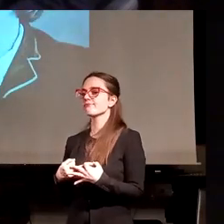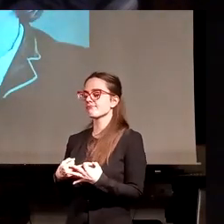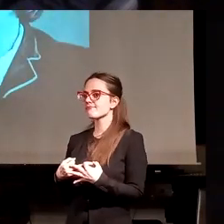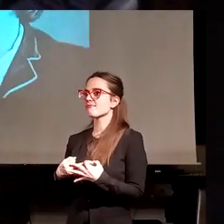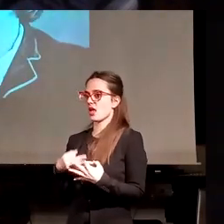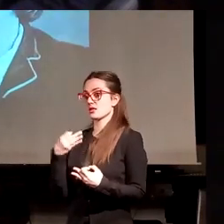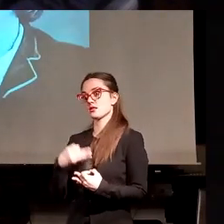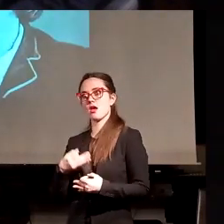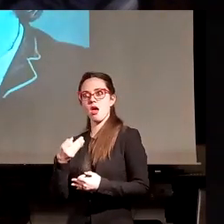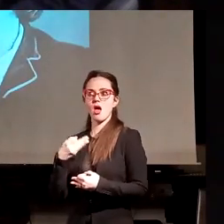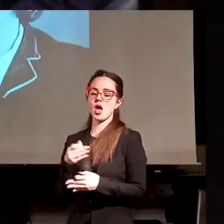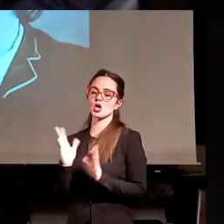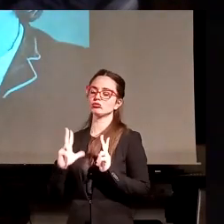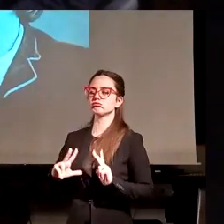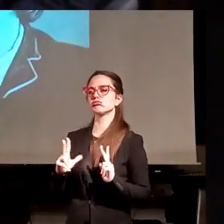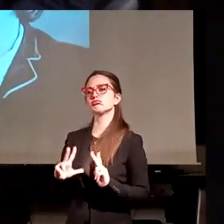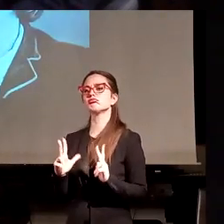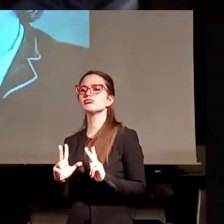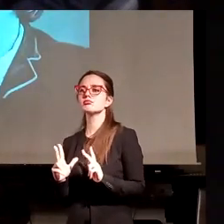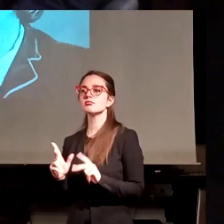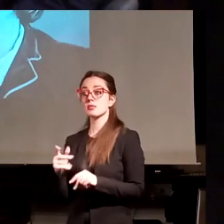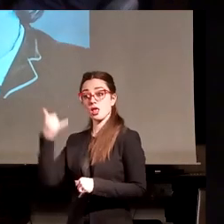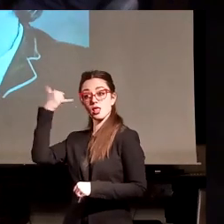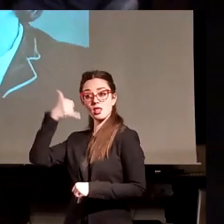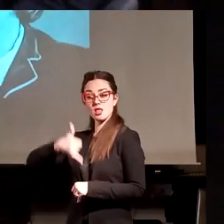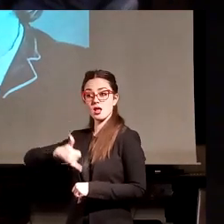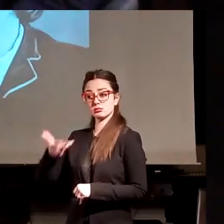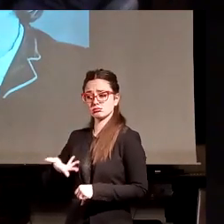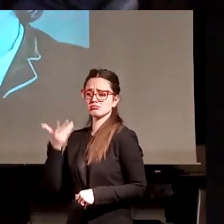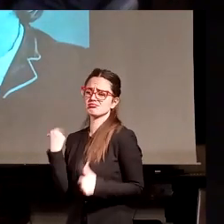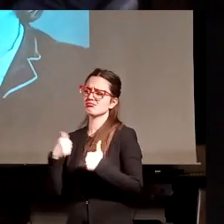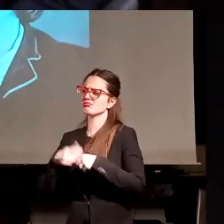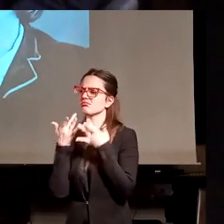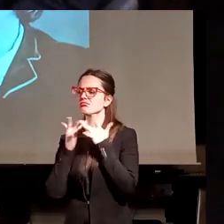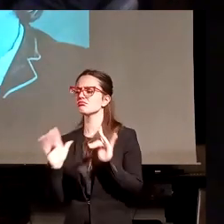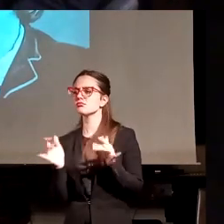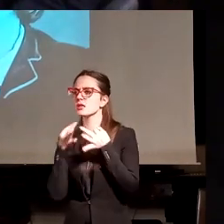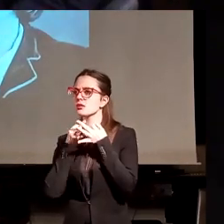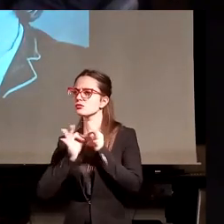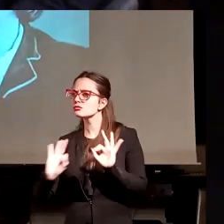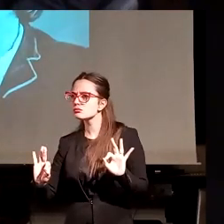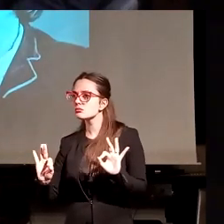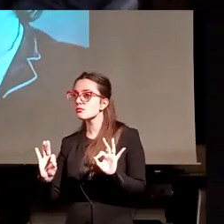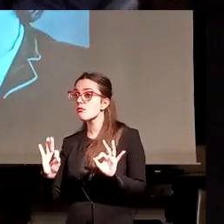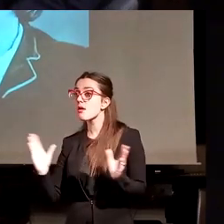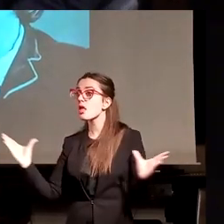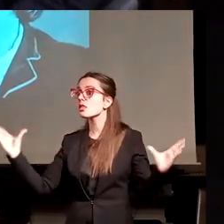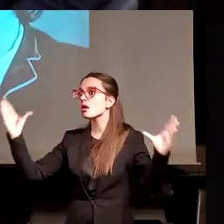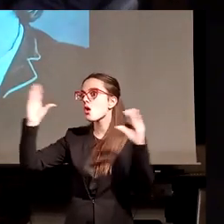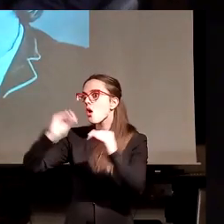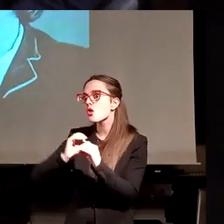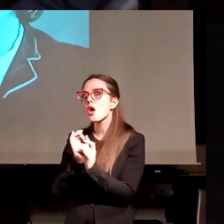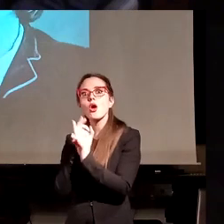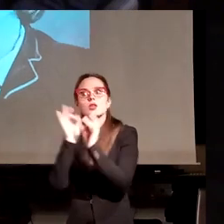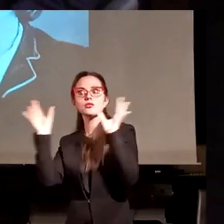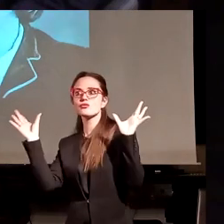serio posato tranquillo intelligente per bene tutto il resto chi di notte o di giorno